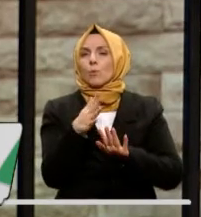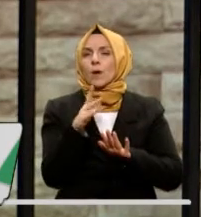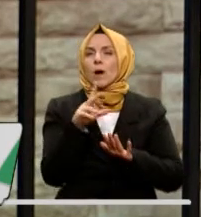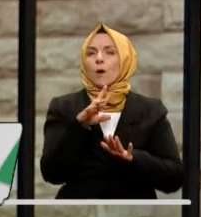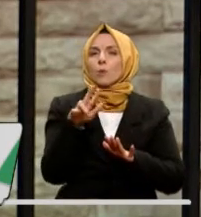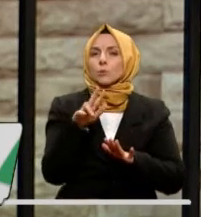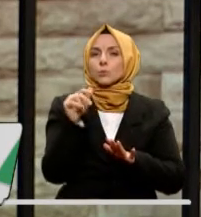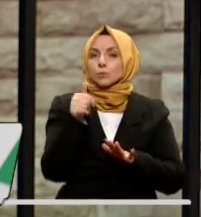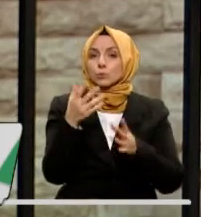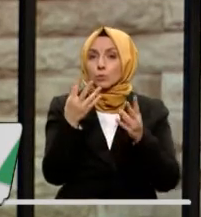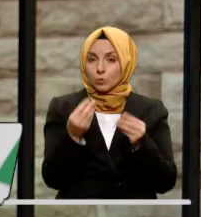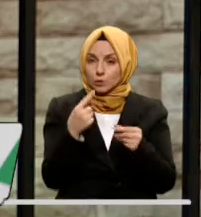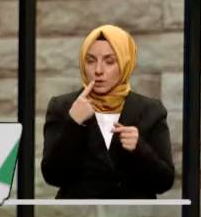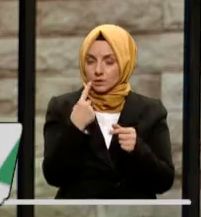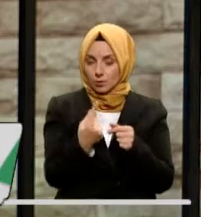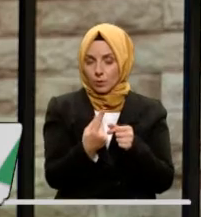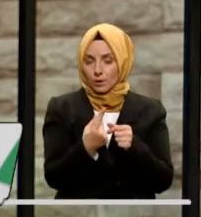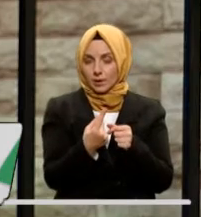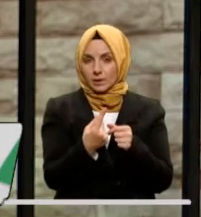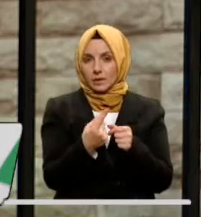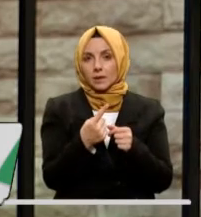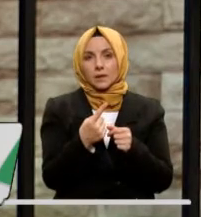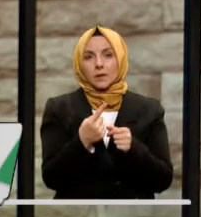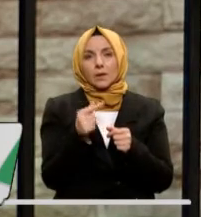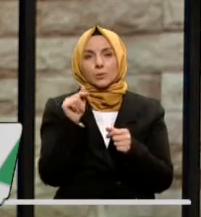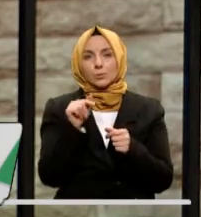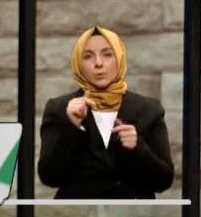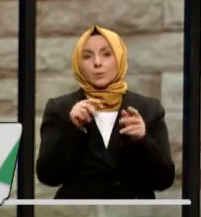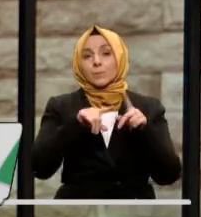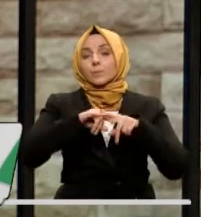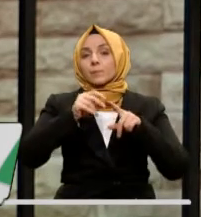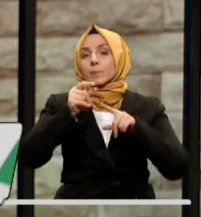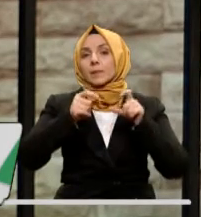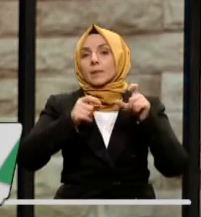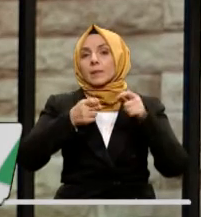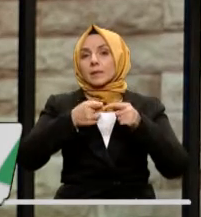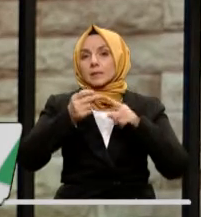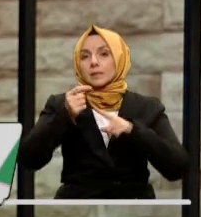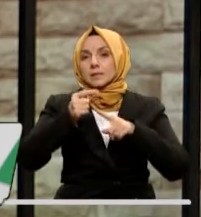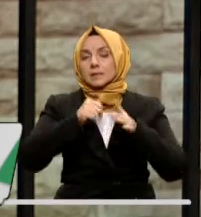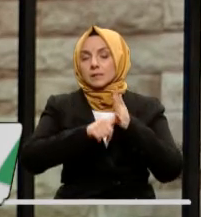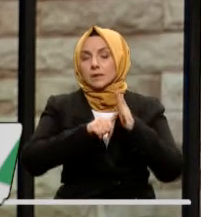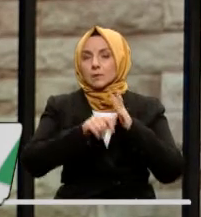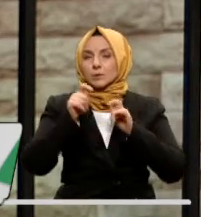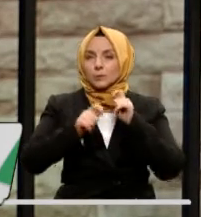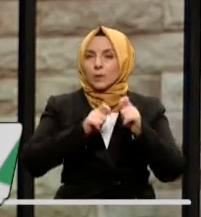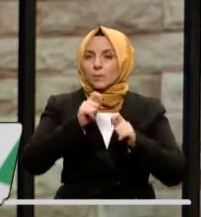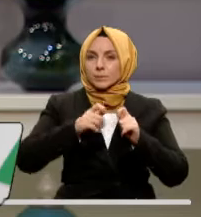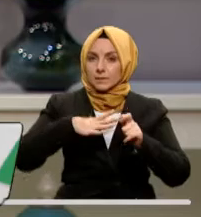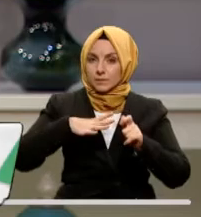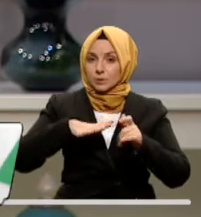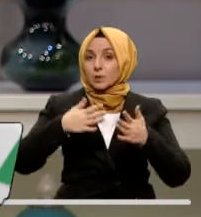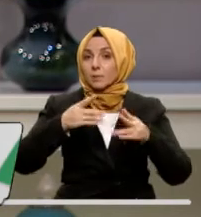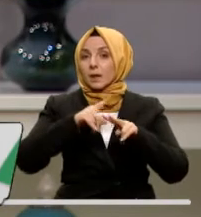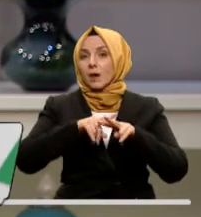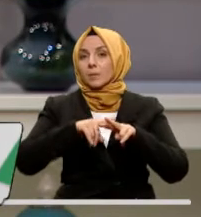gün çekeceğini ifade ederek bir nevi bu hicri takvime kendisi işaret buyurmuşlardır Peki